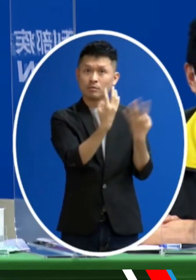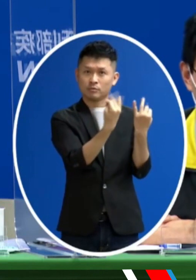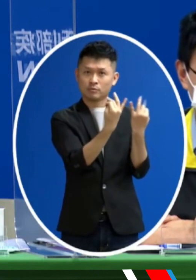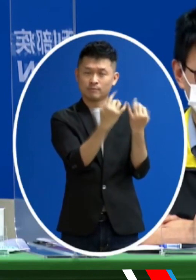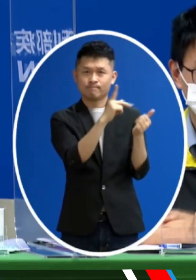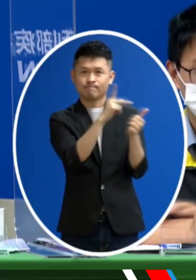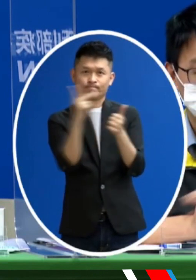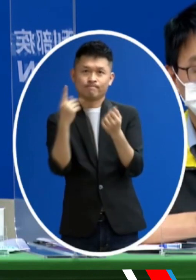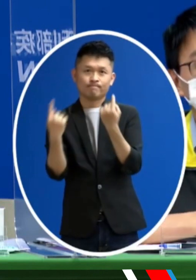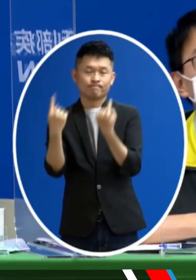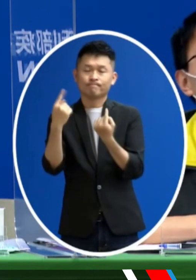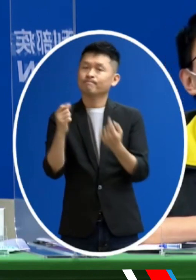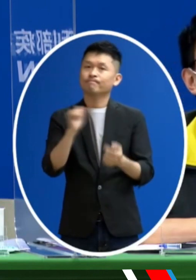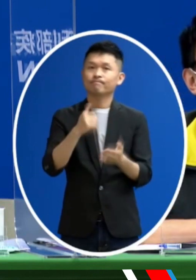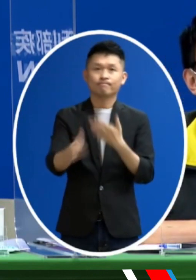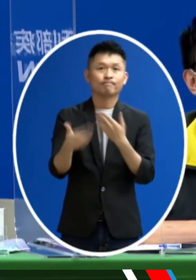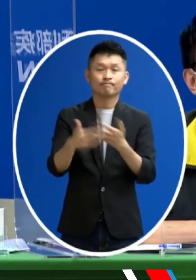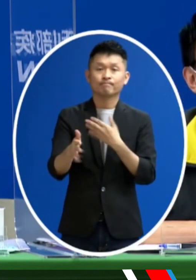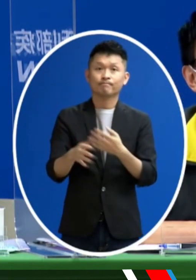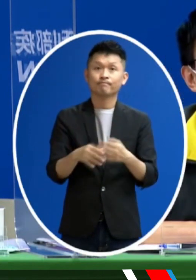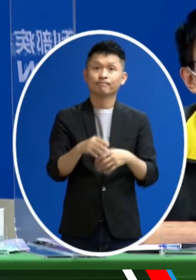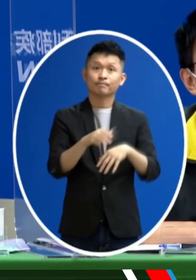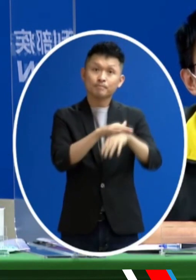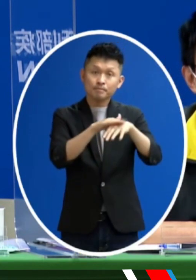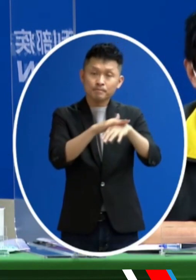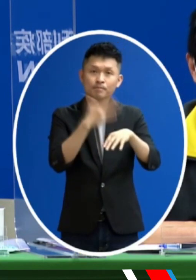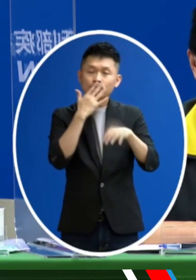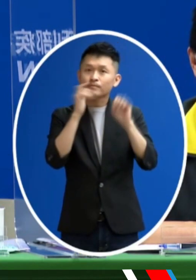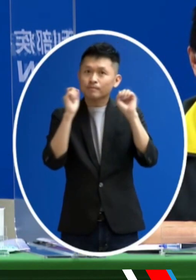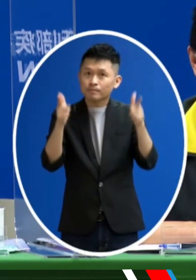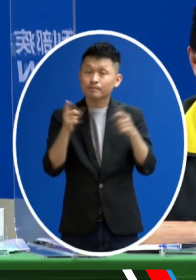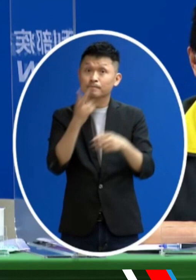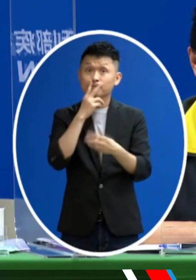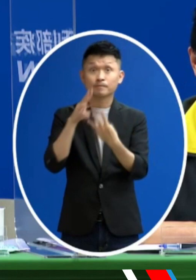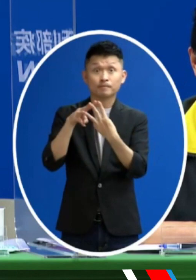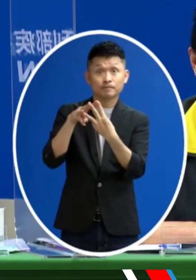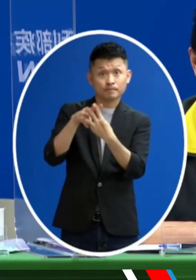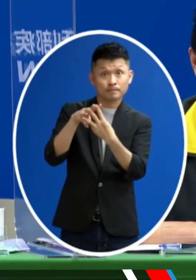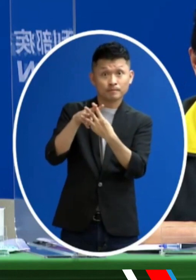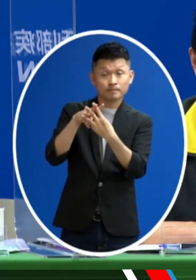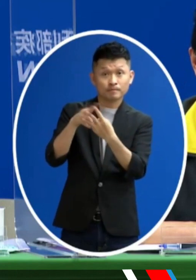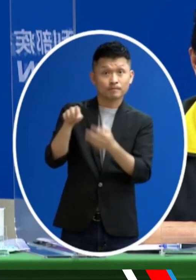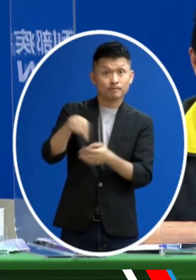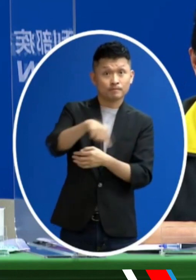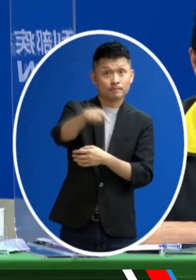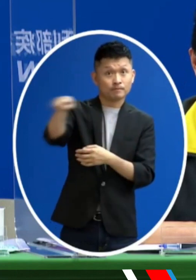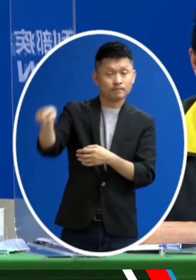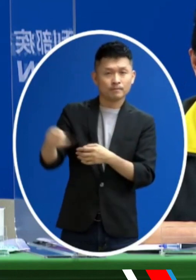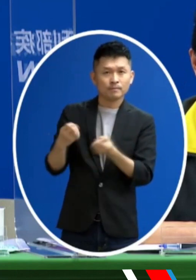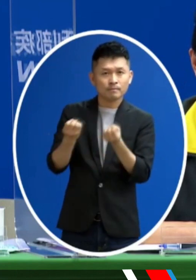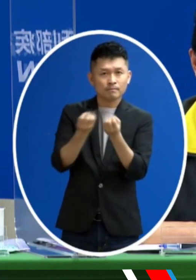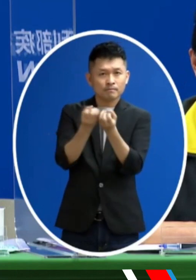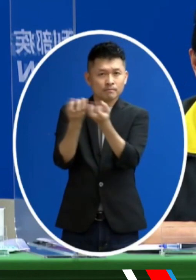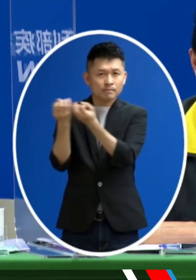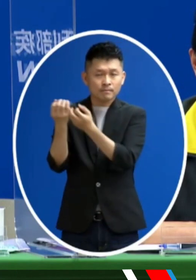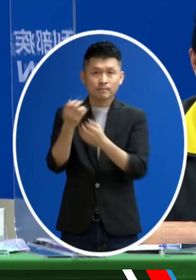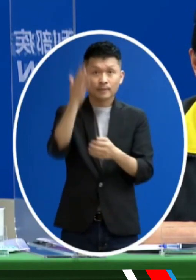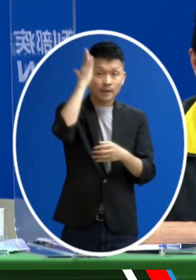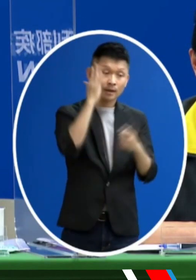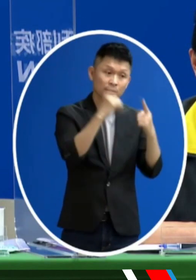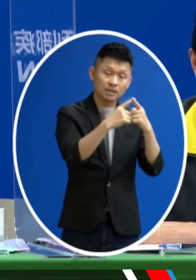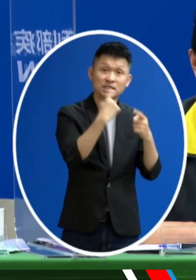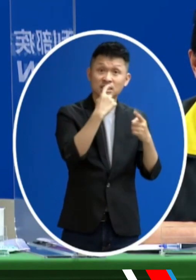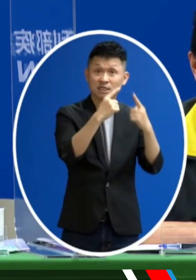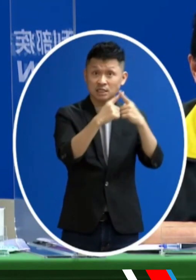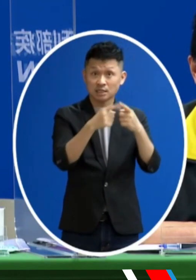引用，因为那他们的人种跟我们不一样。那亚洲很确定的是发生率是比刚才讲的黑人或者是白人